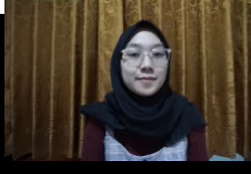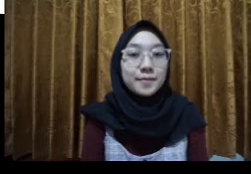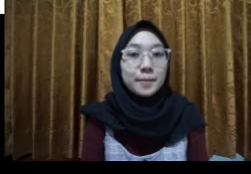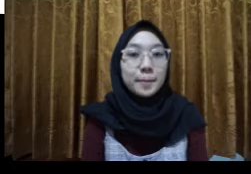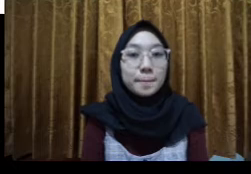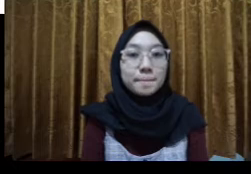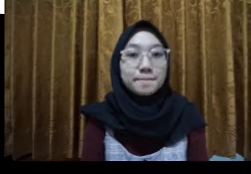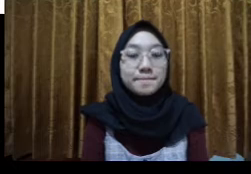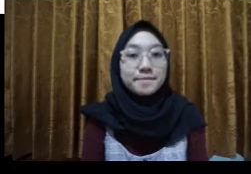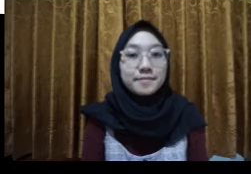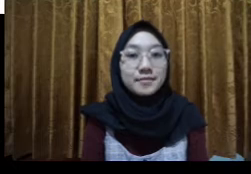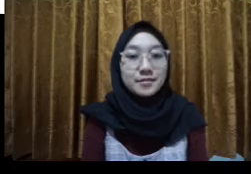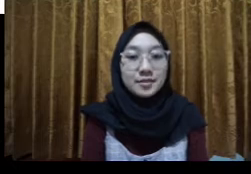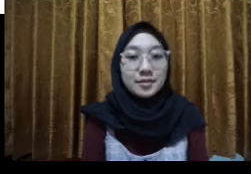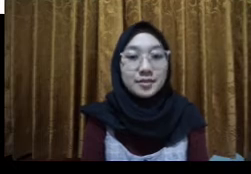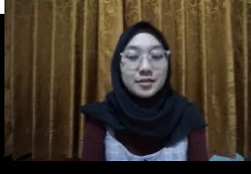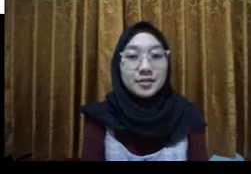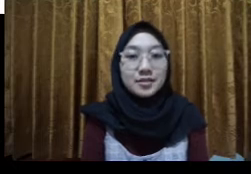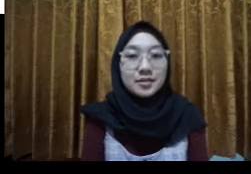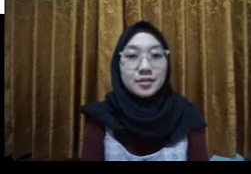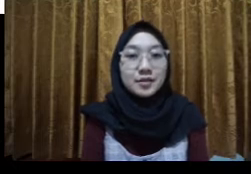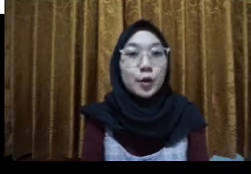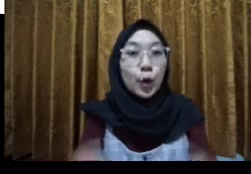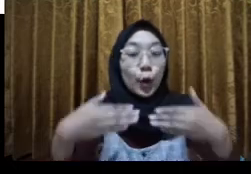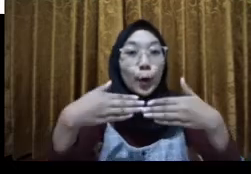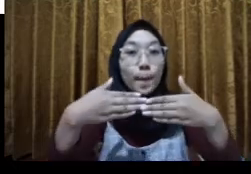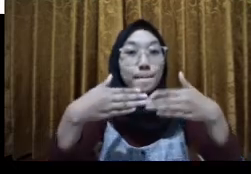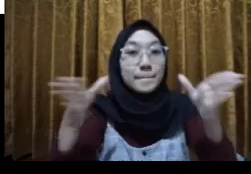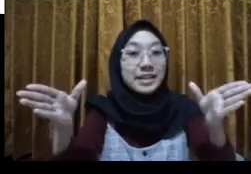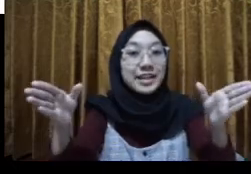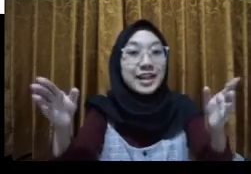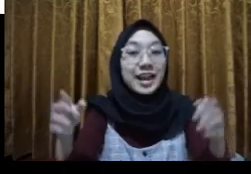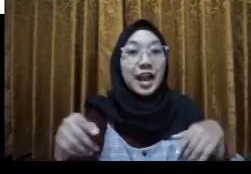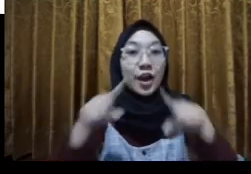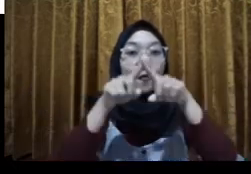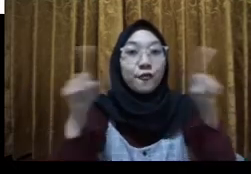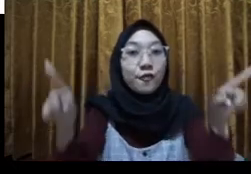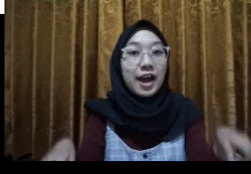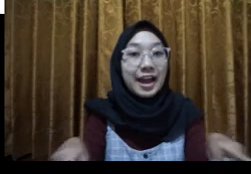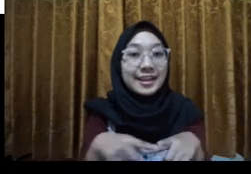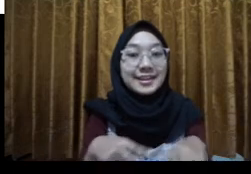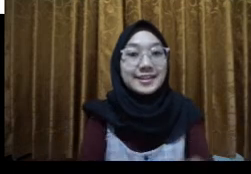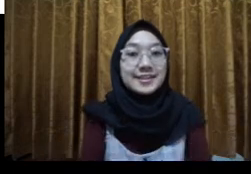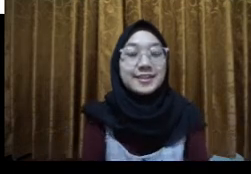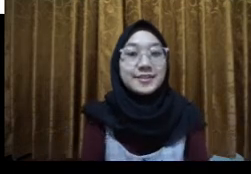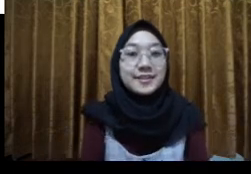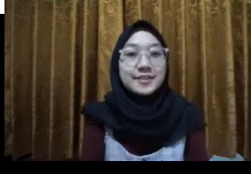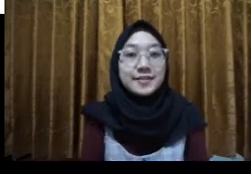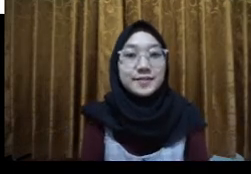biasa. Kita membuka sebuah file, baik di Microsoft maupun di manapun ya. Open File